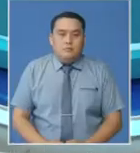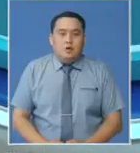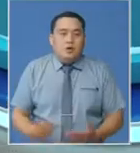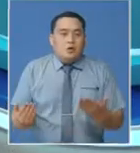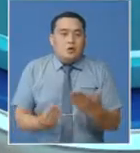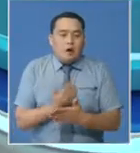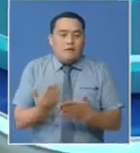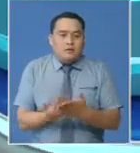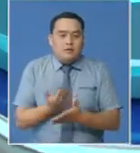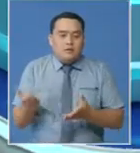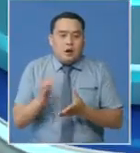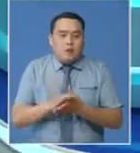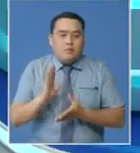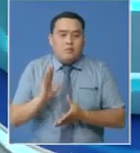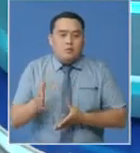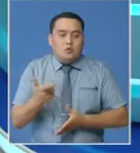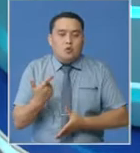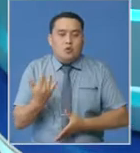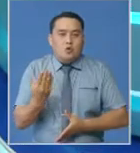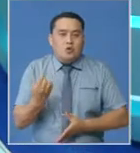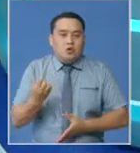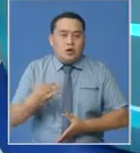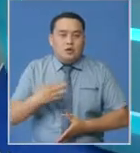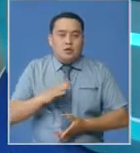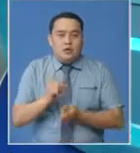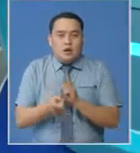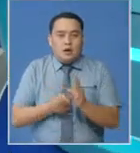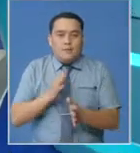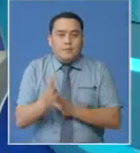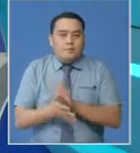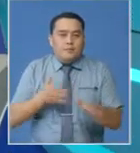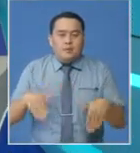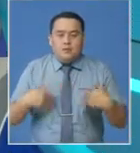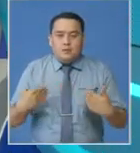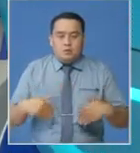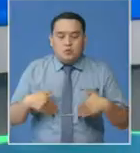Новости на телеканале ЖТСУ. С вами Ягуша Откутыбекова и сурдоперевод Марат Жумабеков. Добрый вечер.